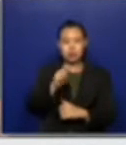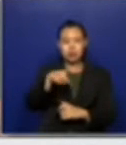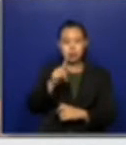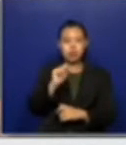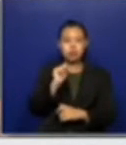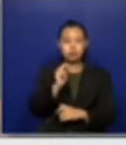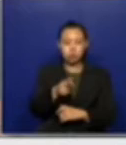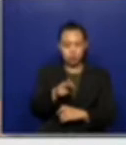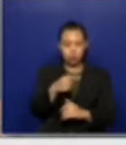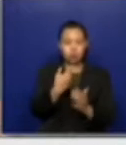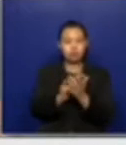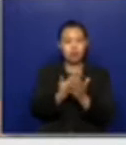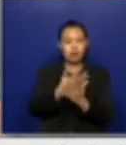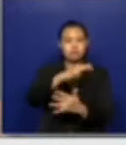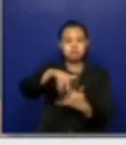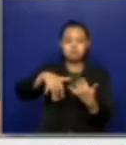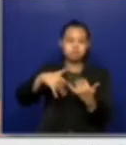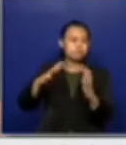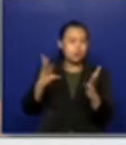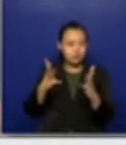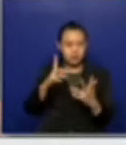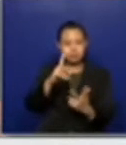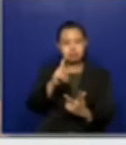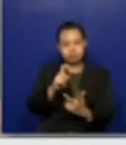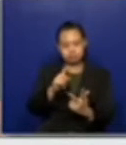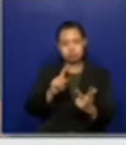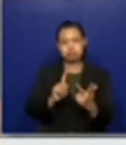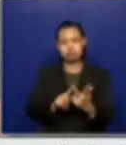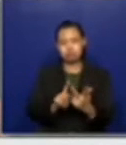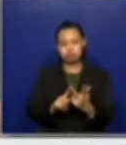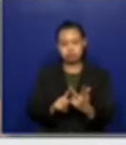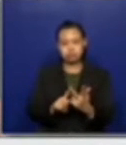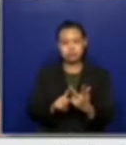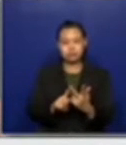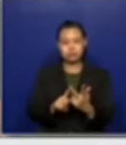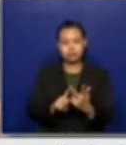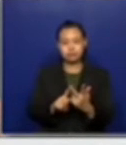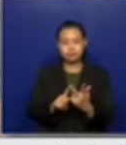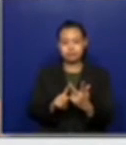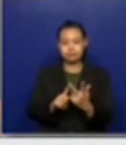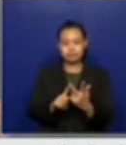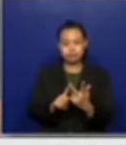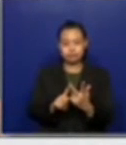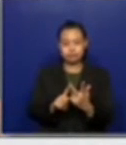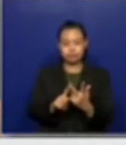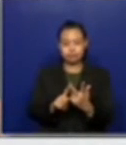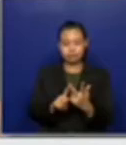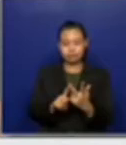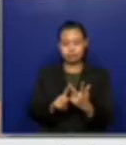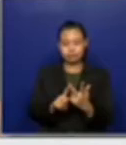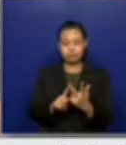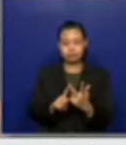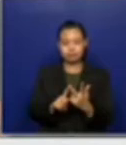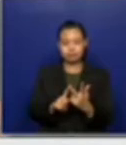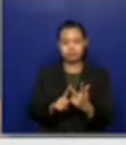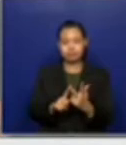ำลังถังแตกภูเขาน้ำแข็งยอดที่3ที่โผล่ขึ้นมาเหนือน้ำให้ประชาช